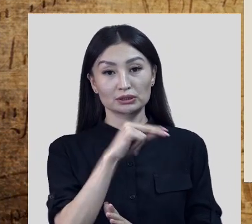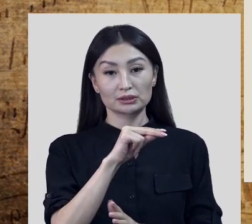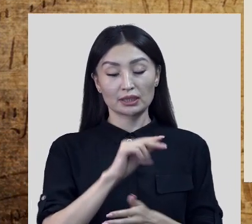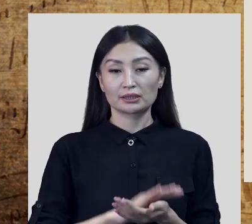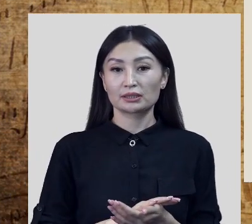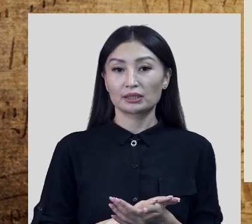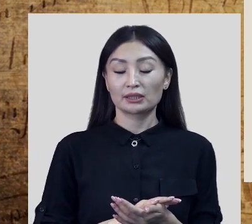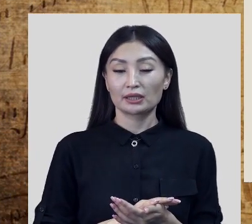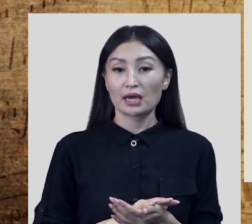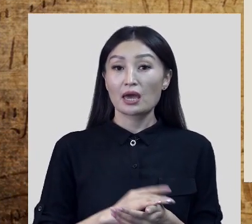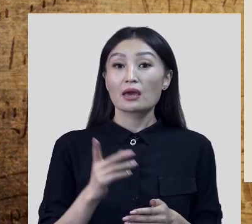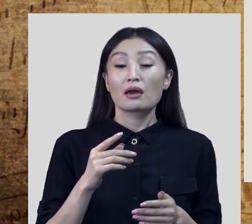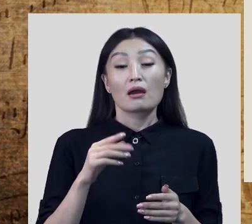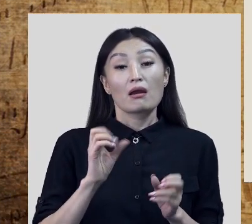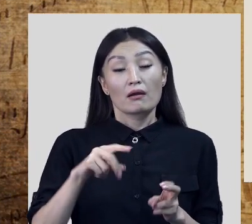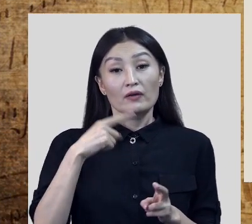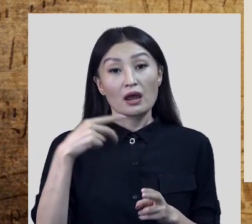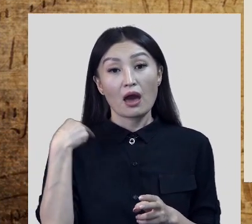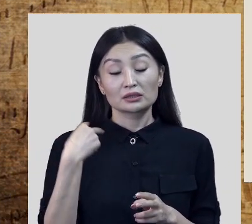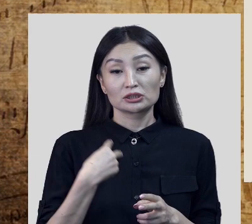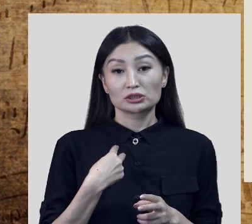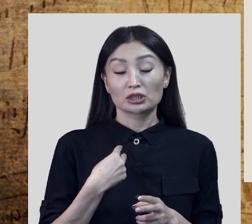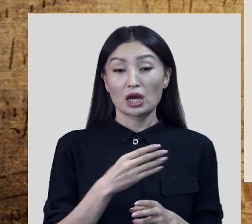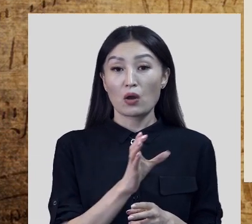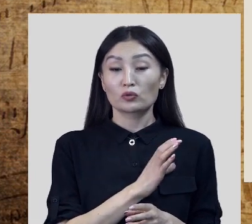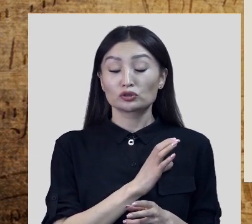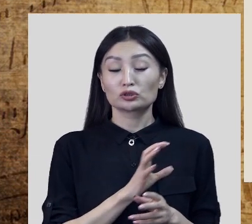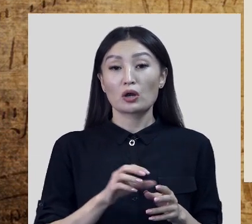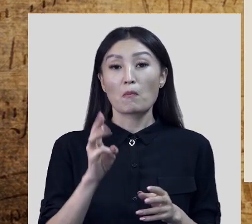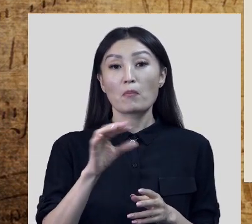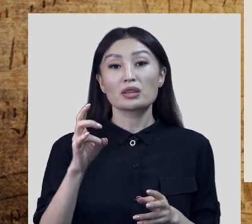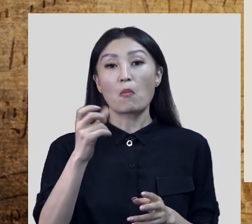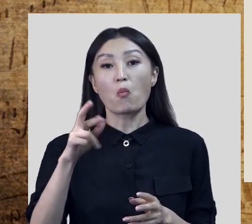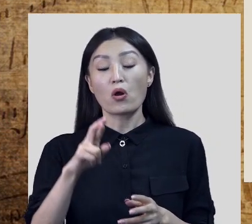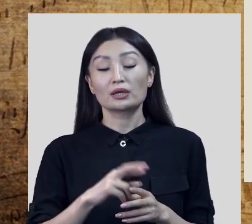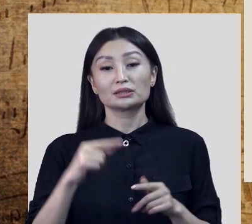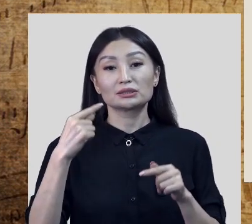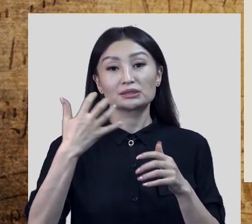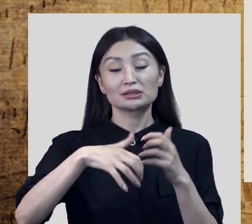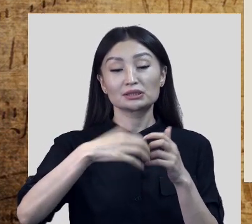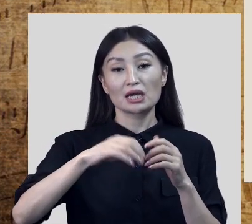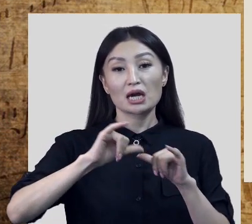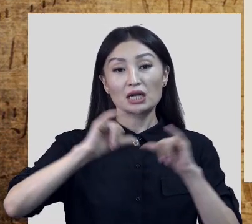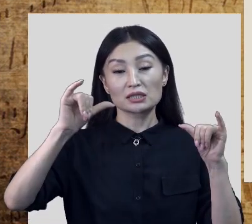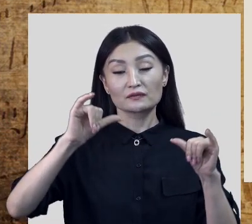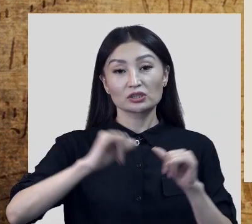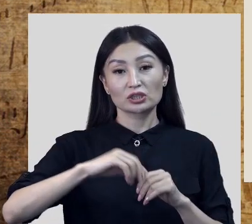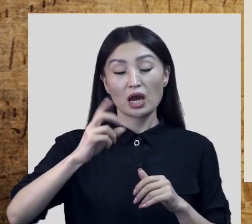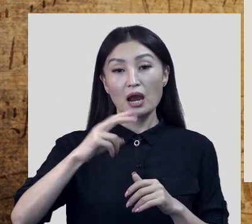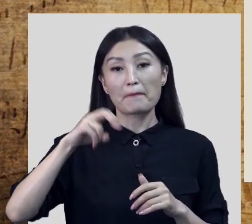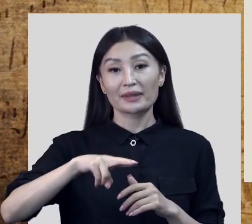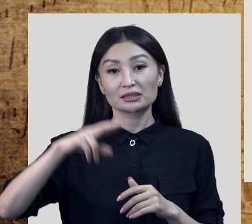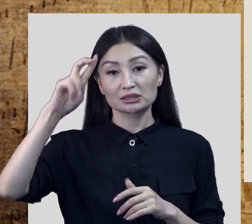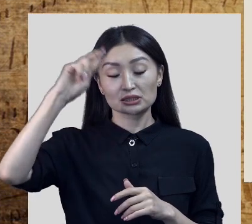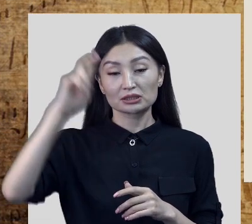стран иначе говоря английская буржуазия приобрела монопольное положение среди развитых капиталистических стран что в